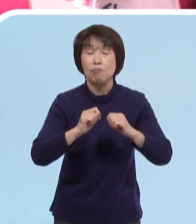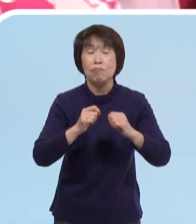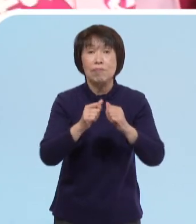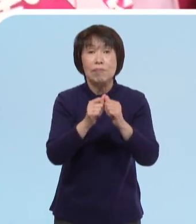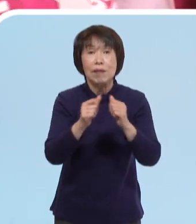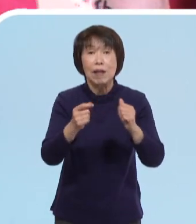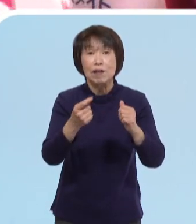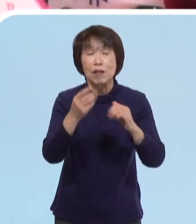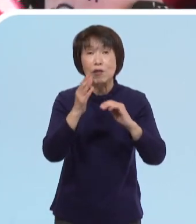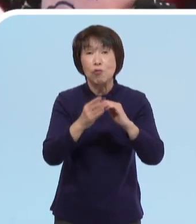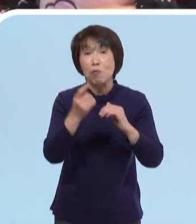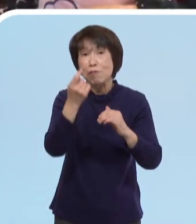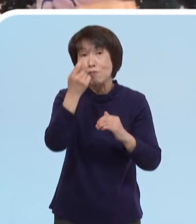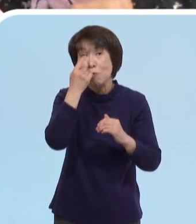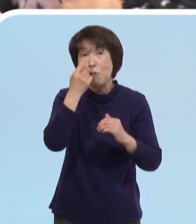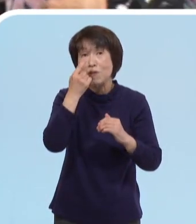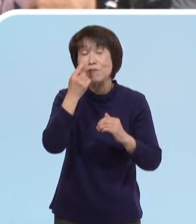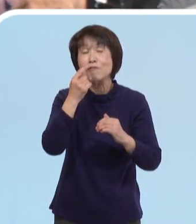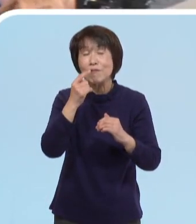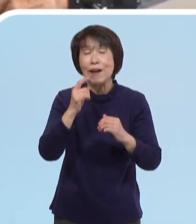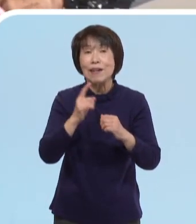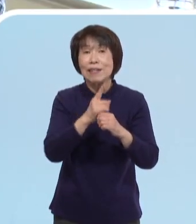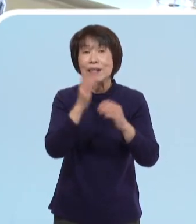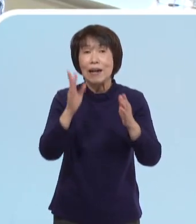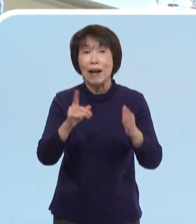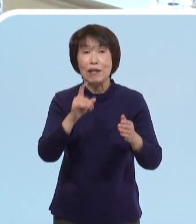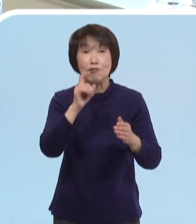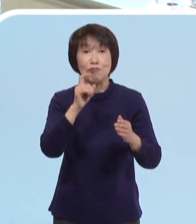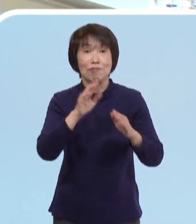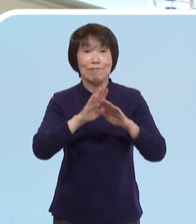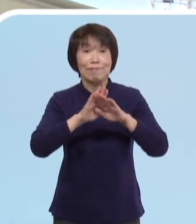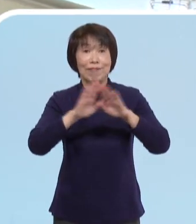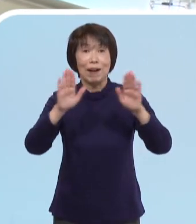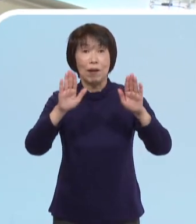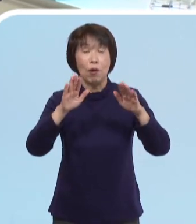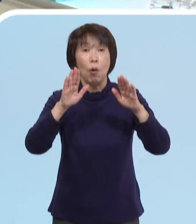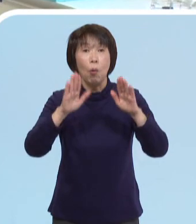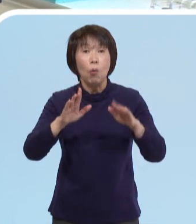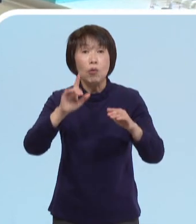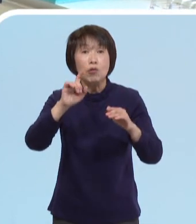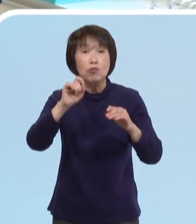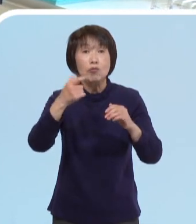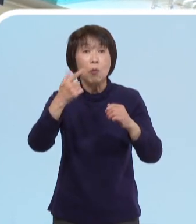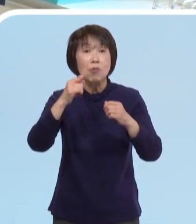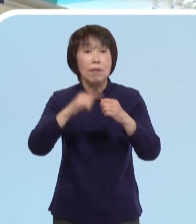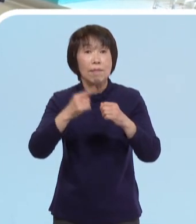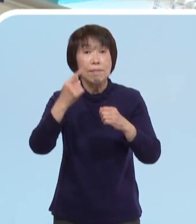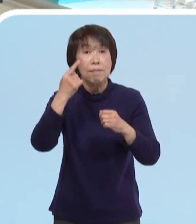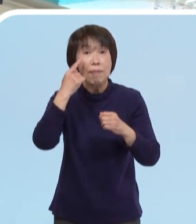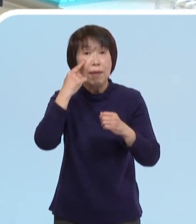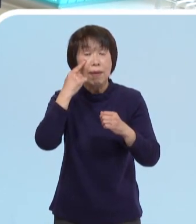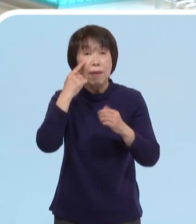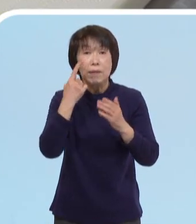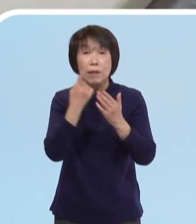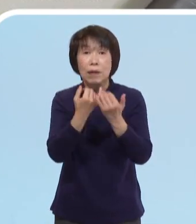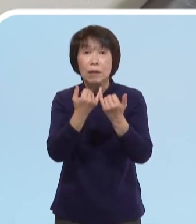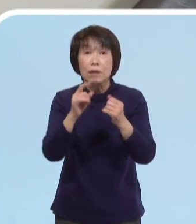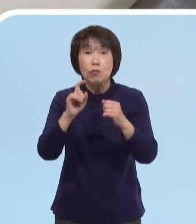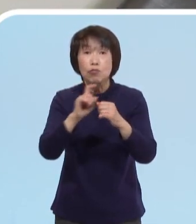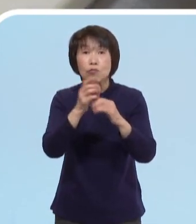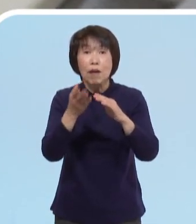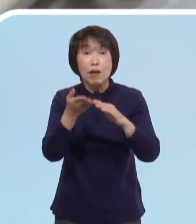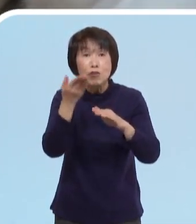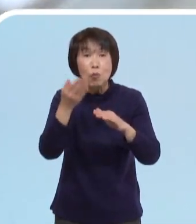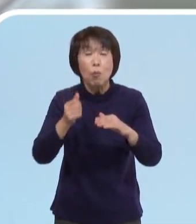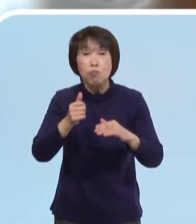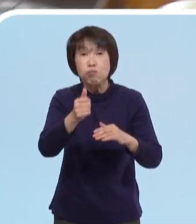している男性料理教室は今年で16年目。参加者の中には10年以上通っている方もいらっし